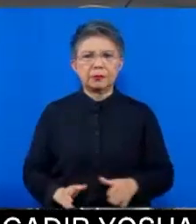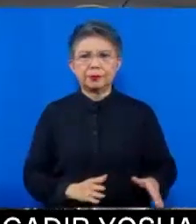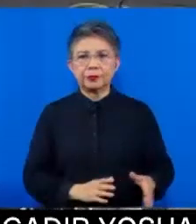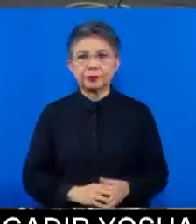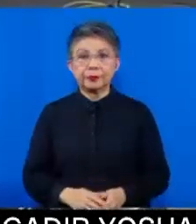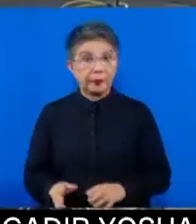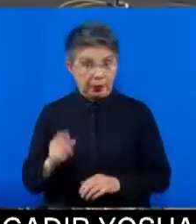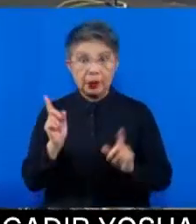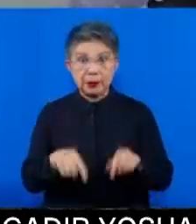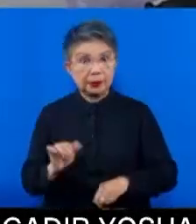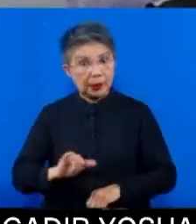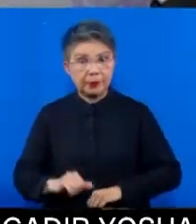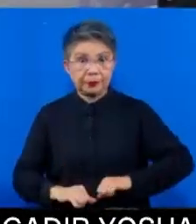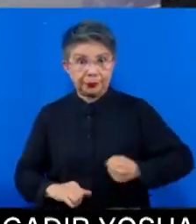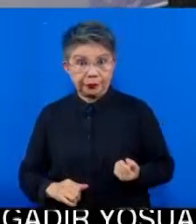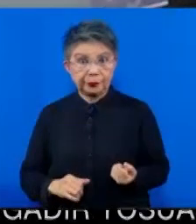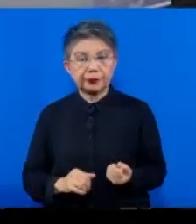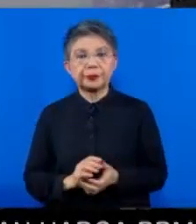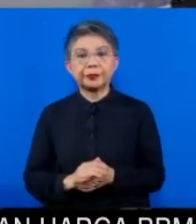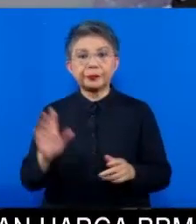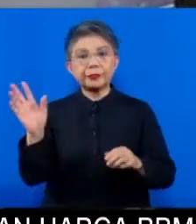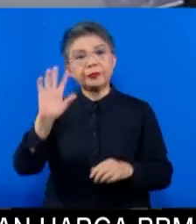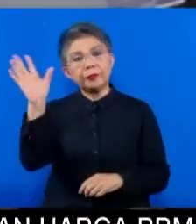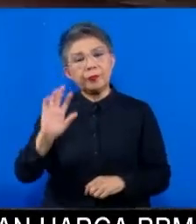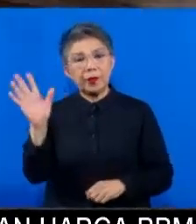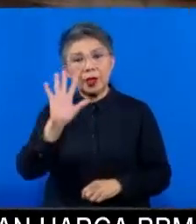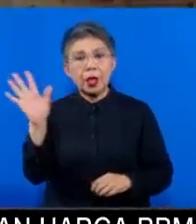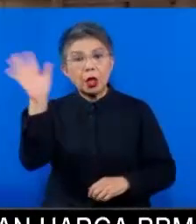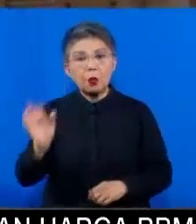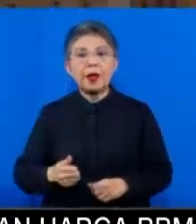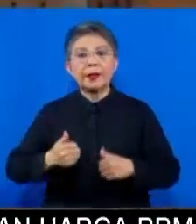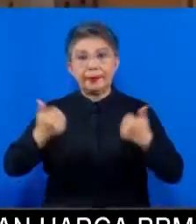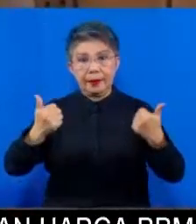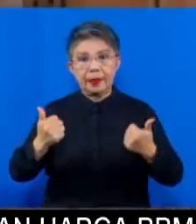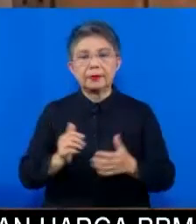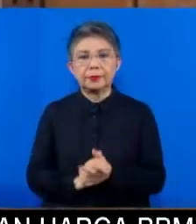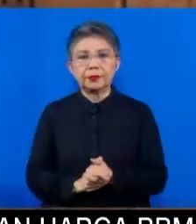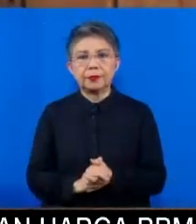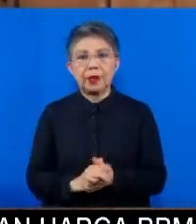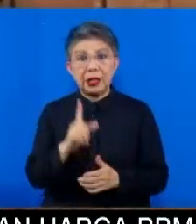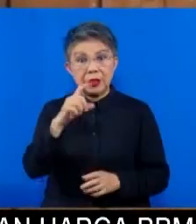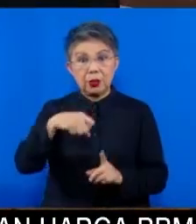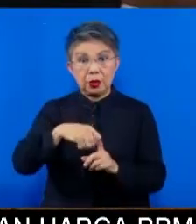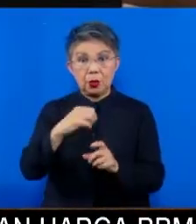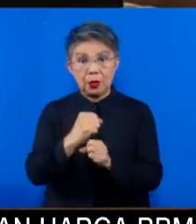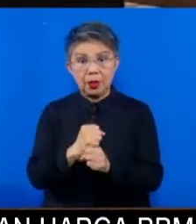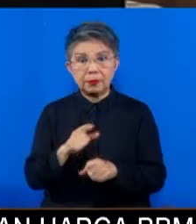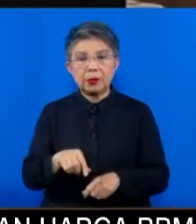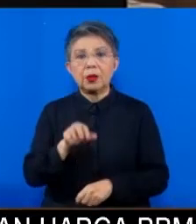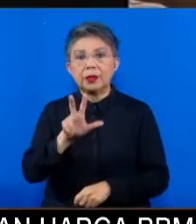Hal serupa terjadi di Pasar Gudang Tiga Raksa Kabupaten Tangerang, Banten. Pada Kamis pagi, harga per kilogram telur ayam